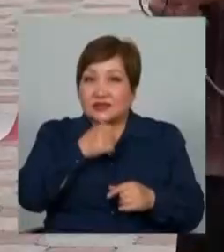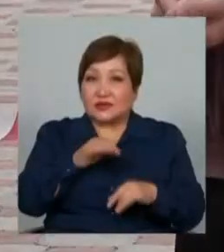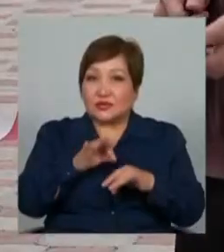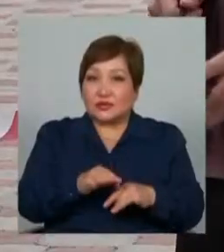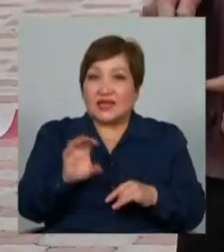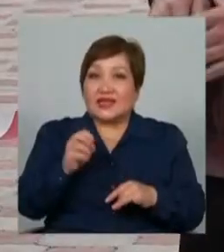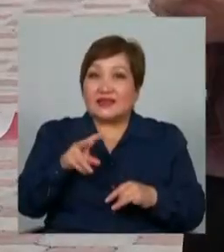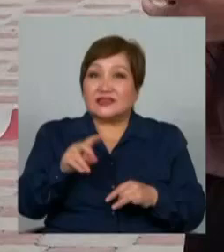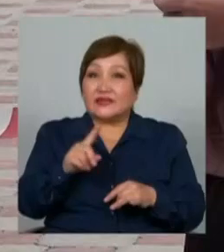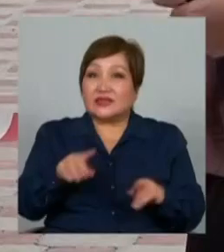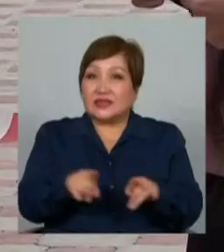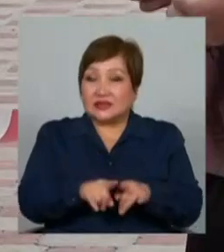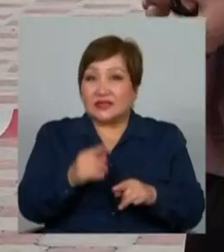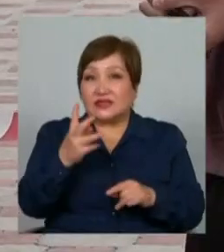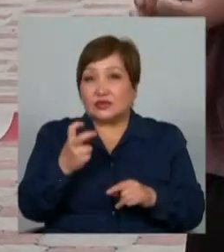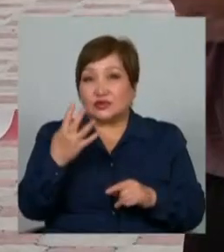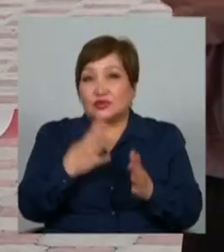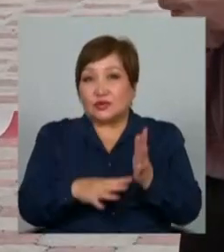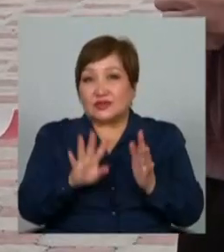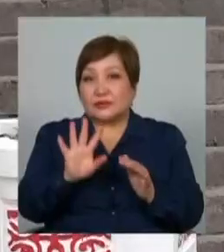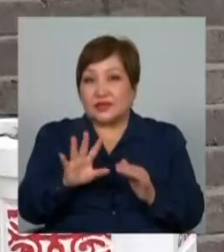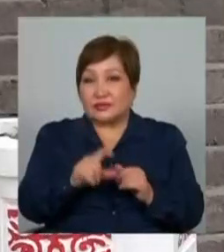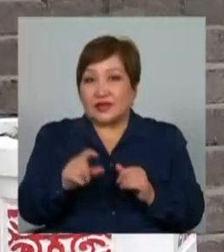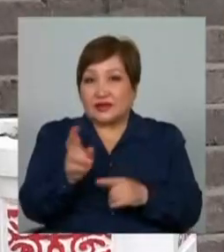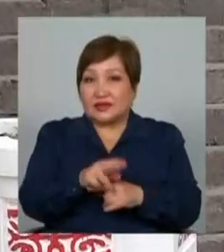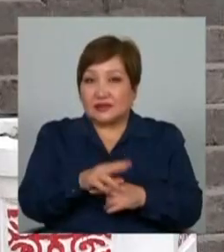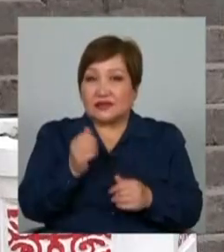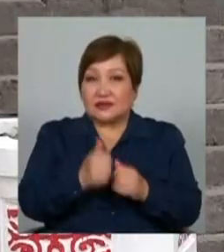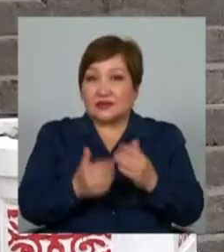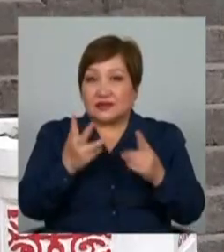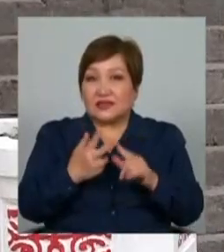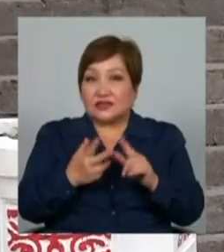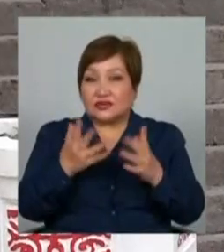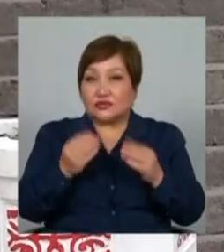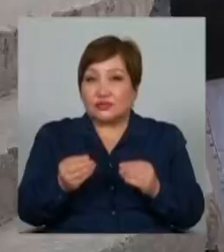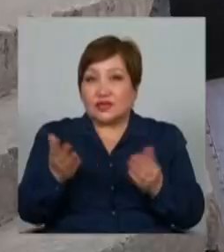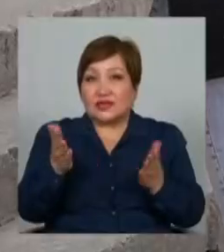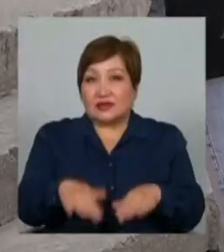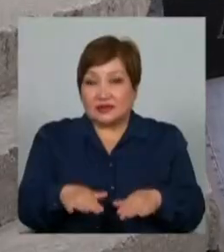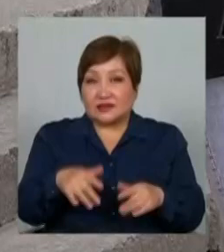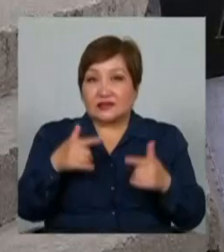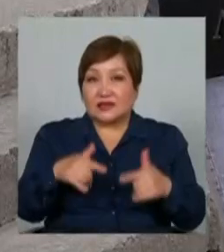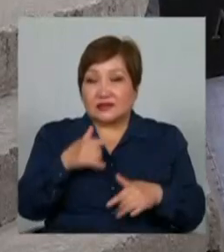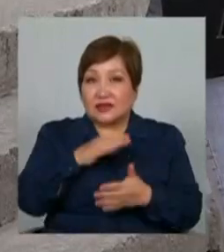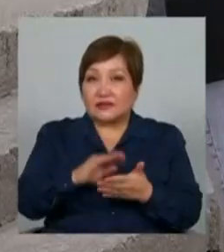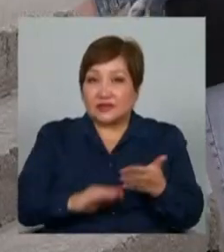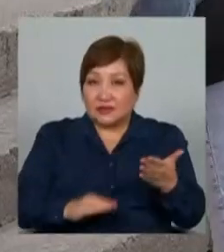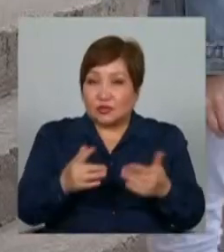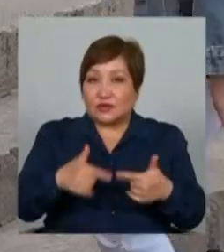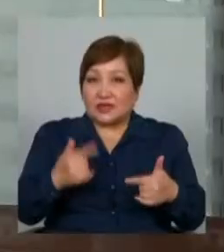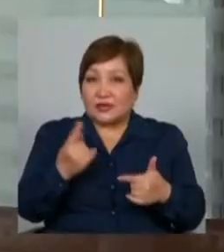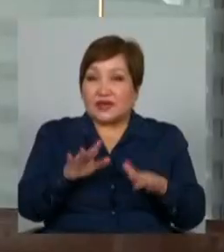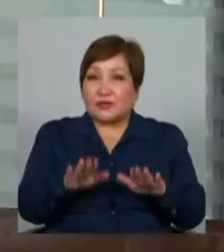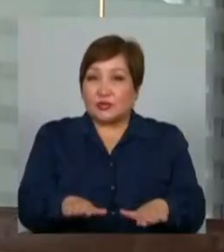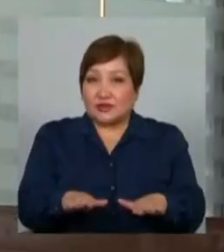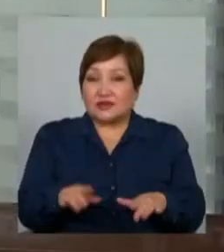Елизавета сияқты 295 бала келді. Тағы 300 түлек күннің екінші жартысында тапсырды. Биыл емтихан қала бойынша бір ғана пункте,